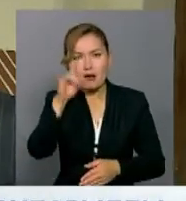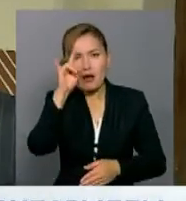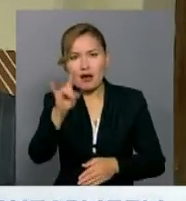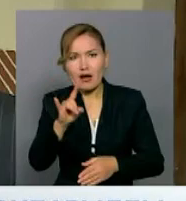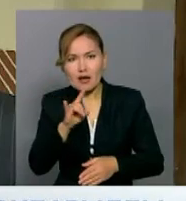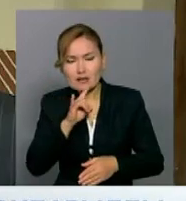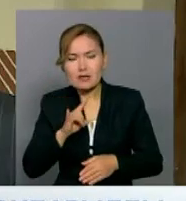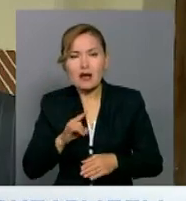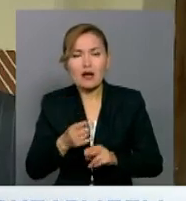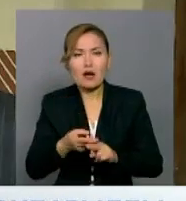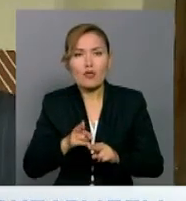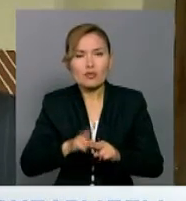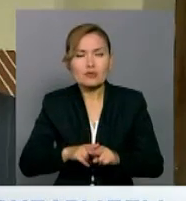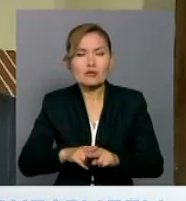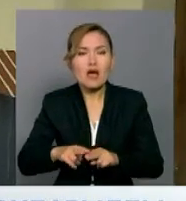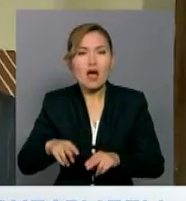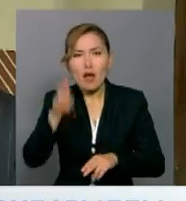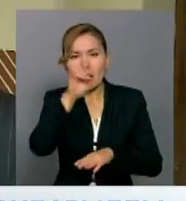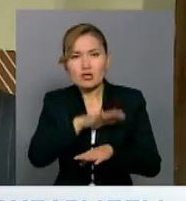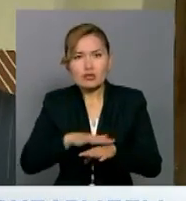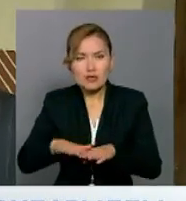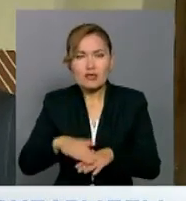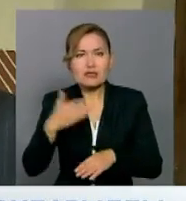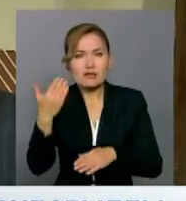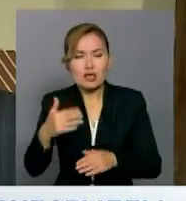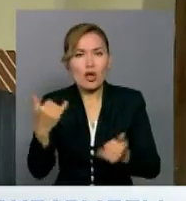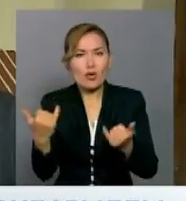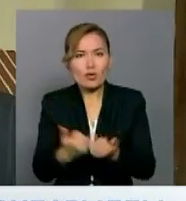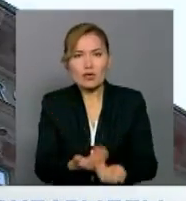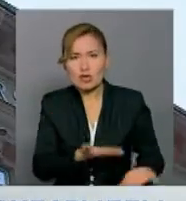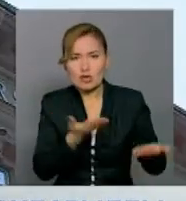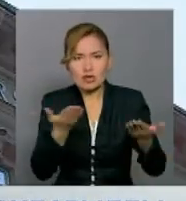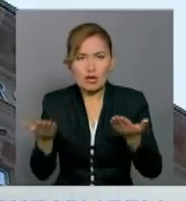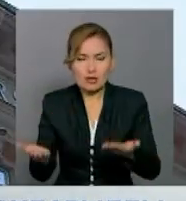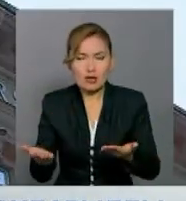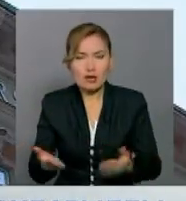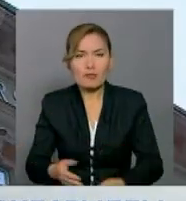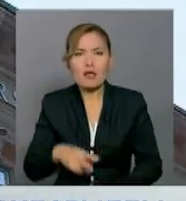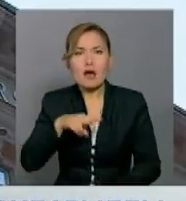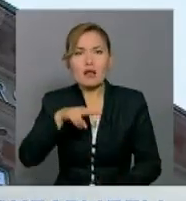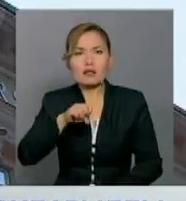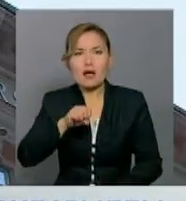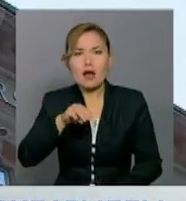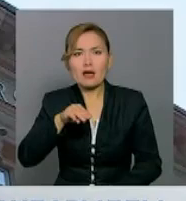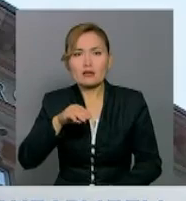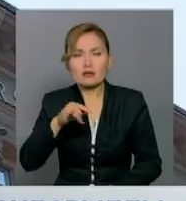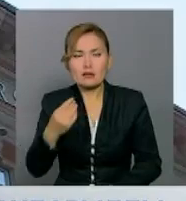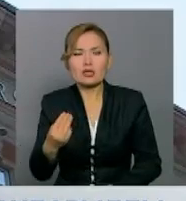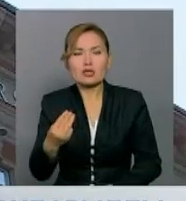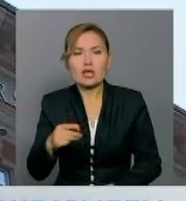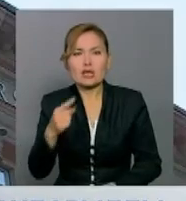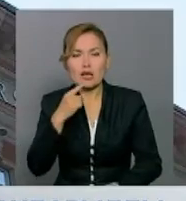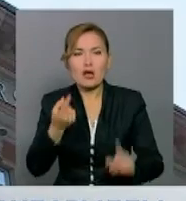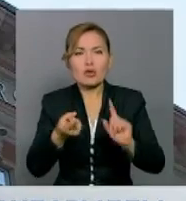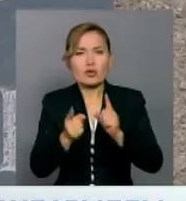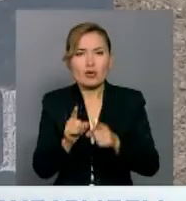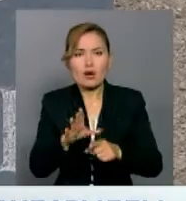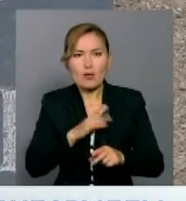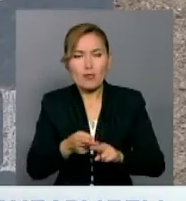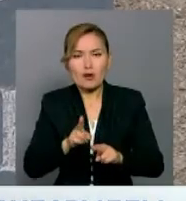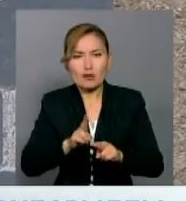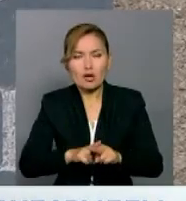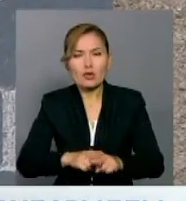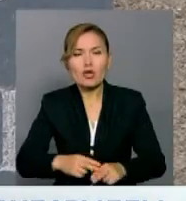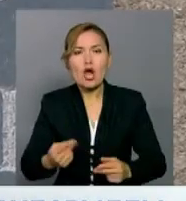елде әйгілі ойшылдың арман тілегі іс жүзінде орындалып келеді. Латыш тіліне аударылған кітаптың таныстырылымы Даугавпилс қаласындағы